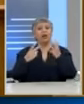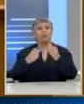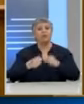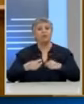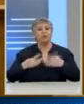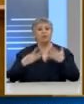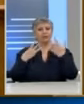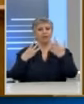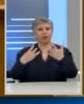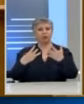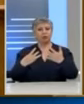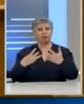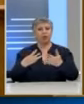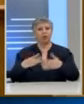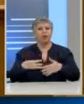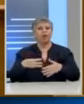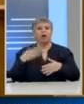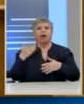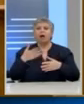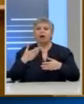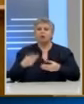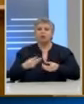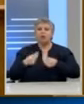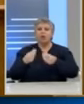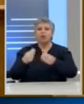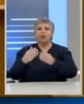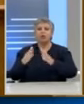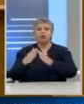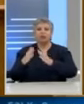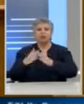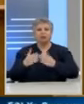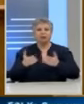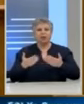40 χρόνια που κυβερνούσατε, γιατί δεν το κάνατε?